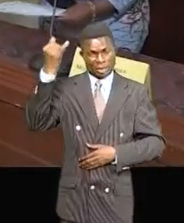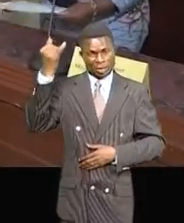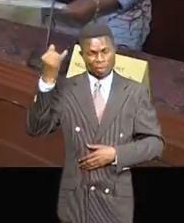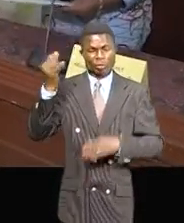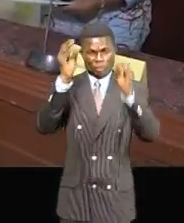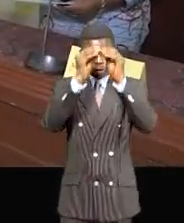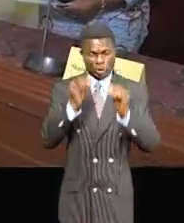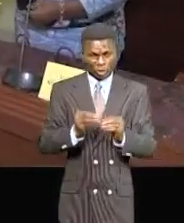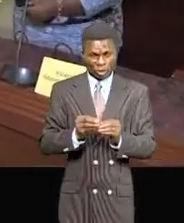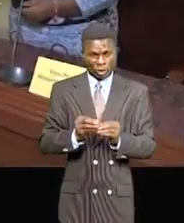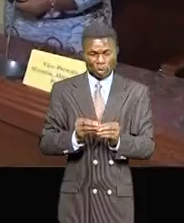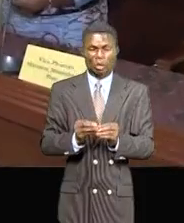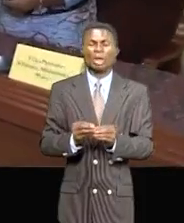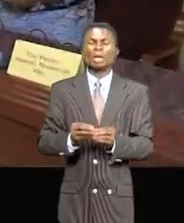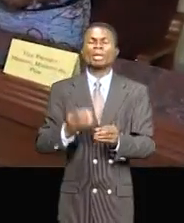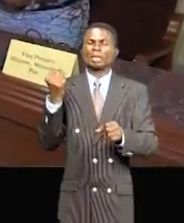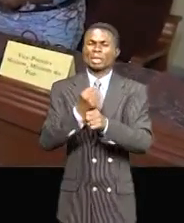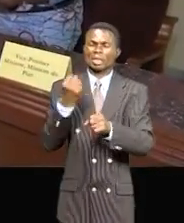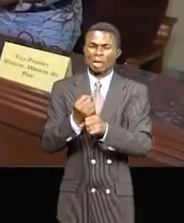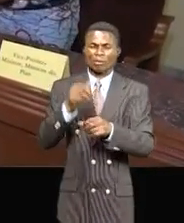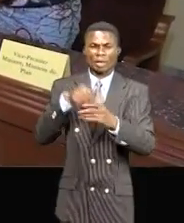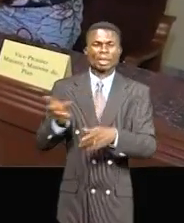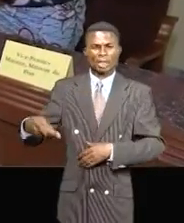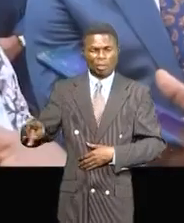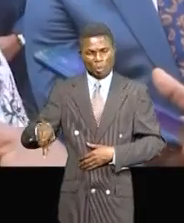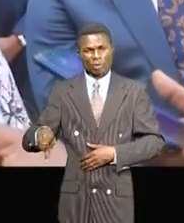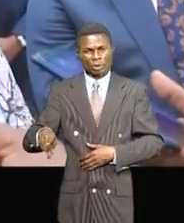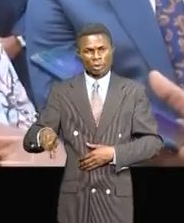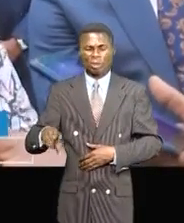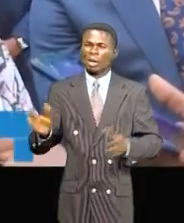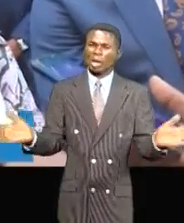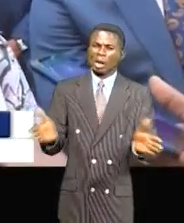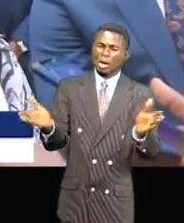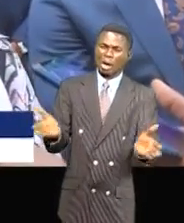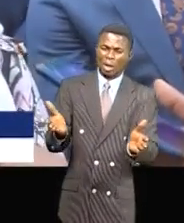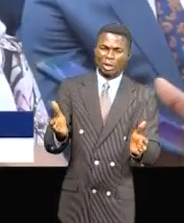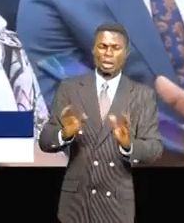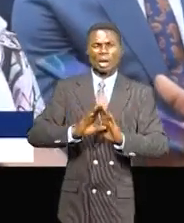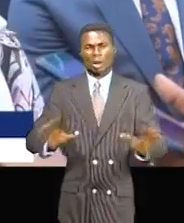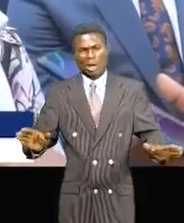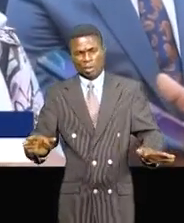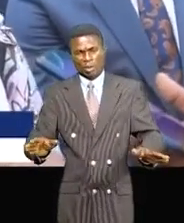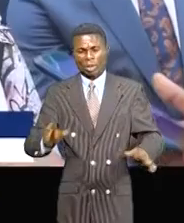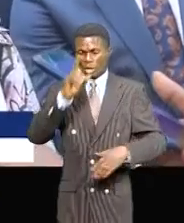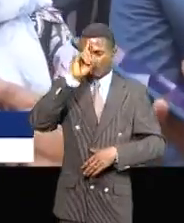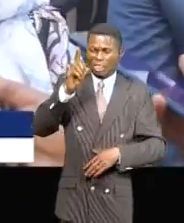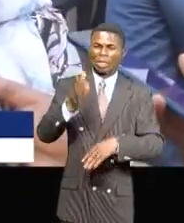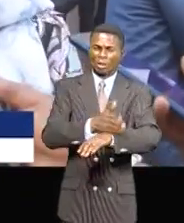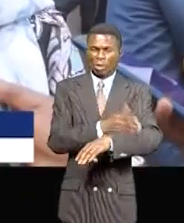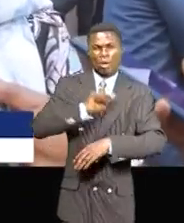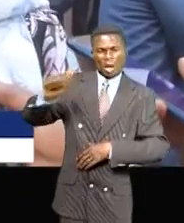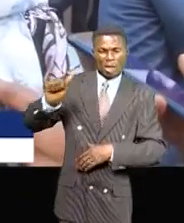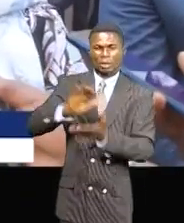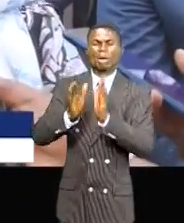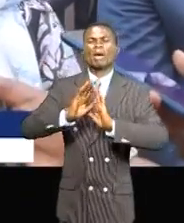capitaliser les ressources humaines des provinces, qu'ils soient renforcés en capacité pour qu'eux-mêmes